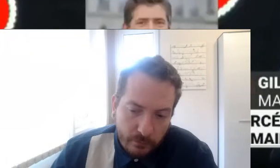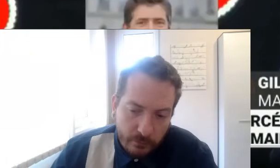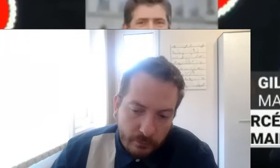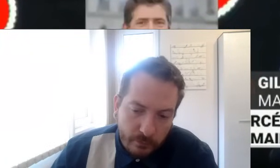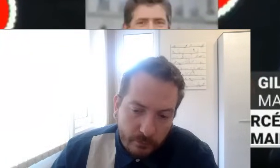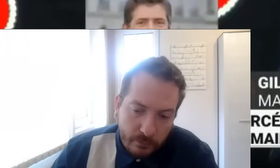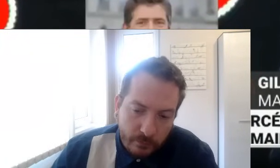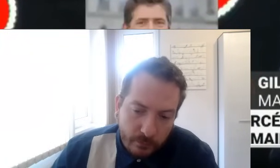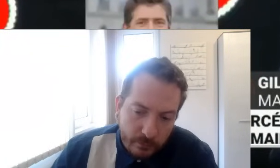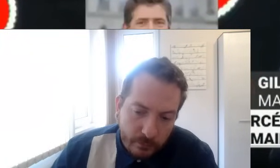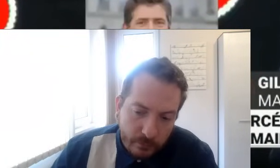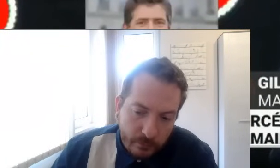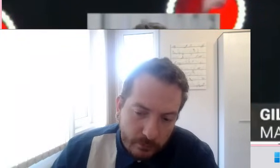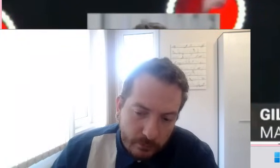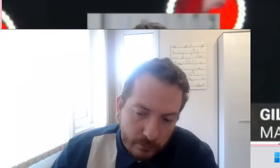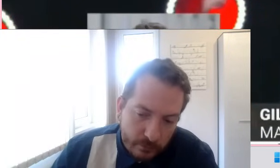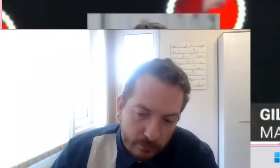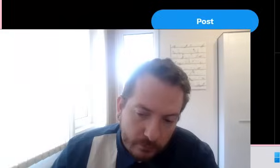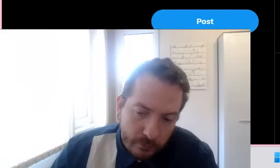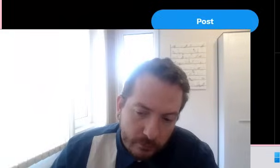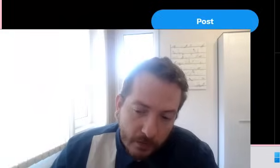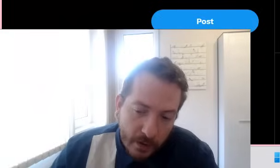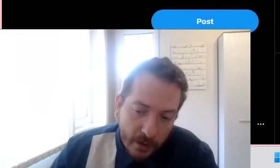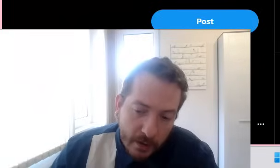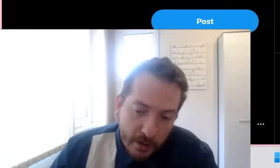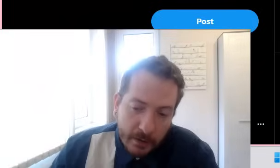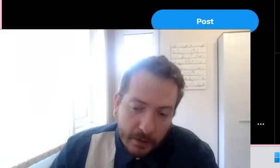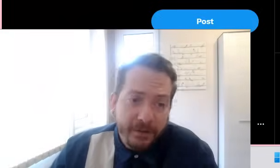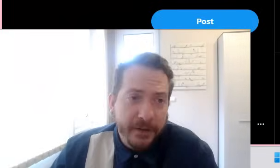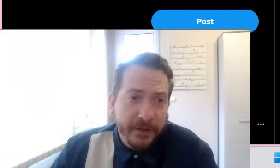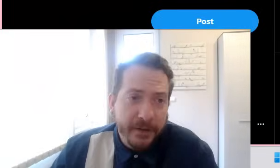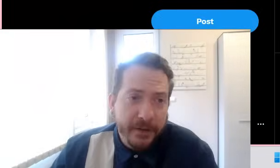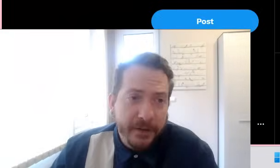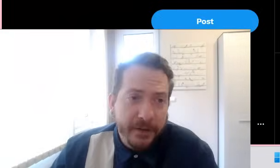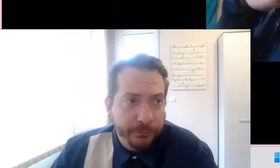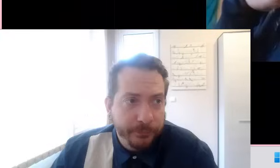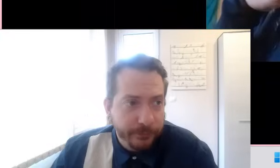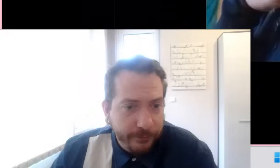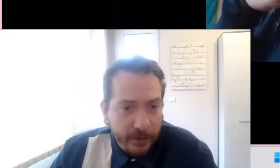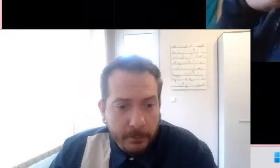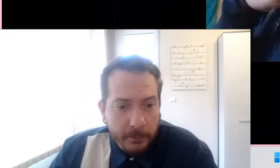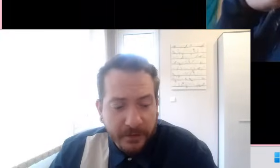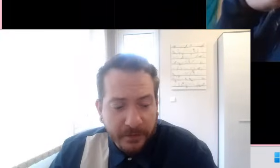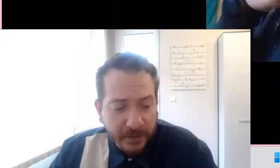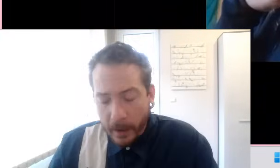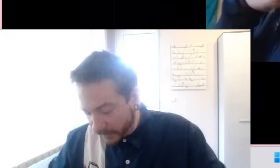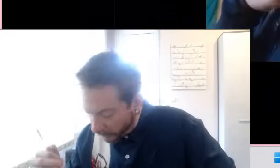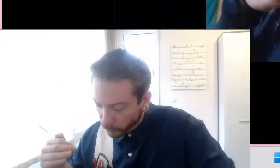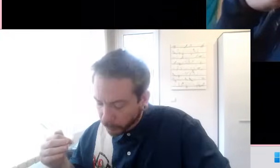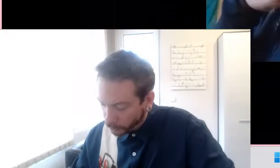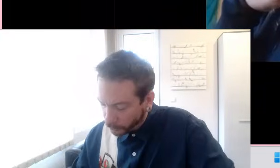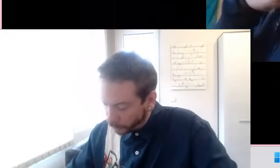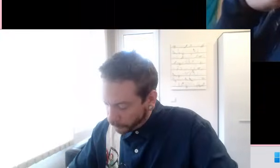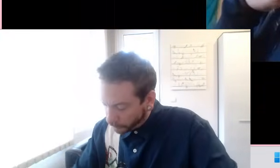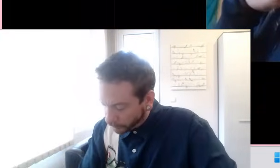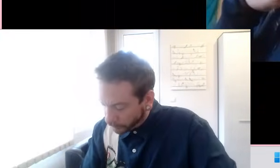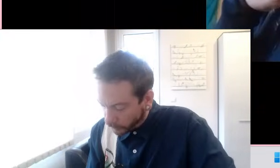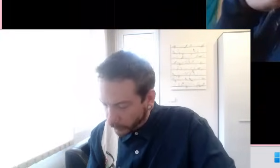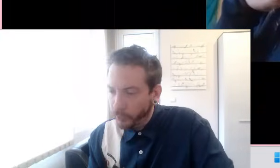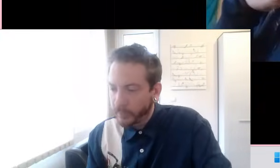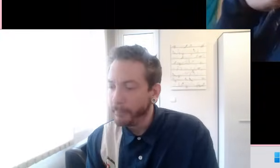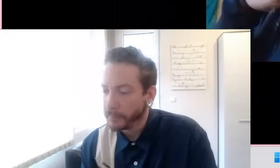le samedi. Magnifique, hein. Magnifique. En fait, il faut vraiment comprendre que ce